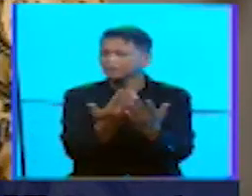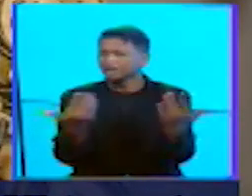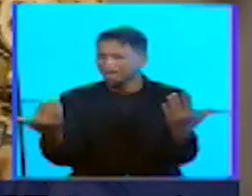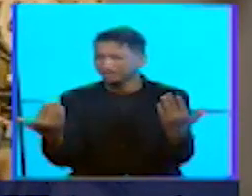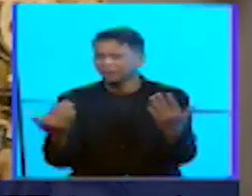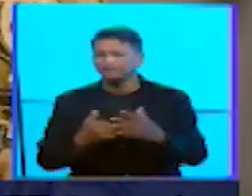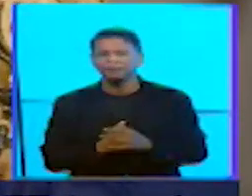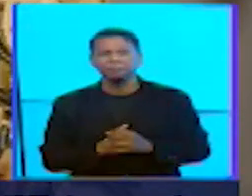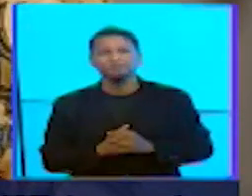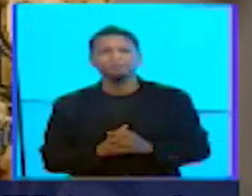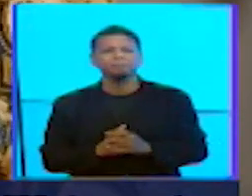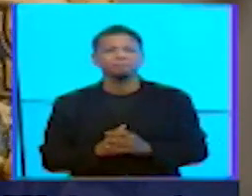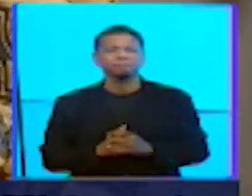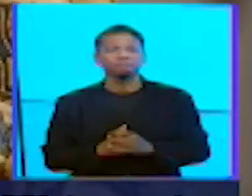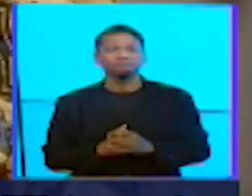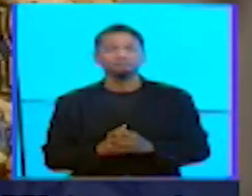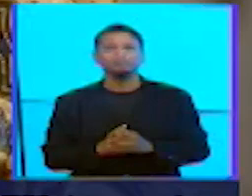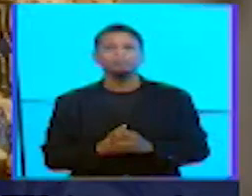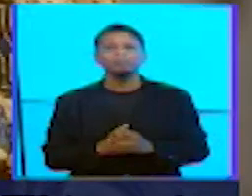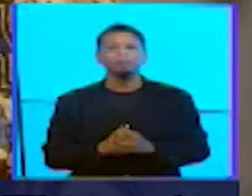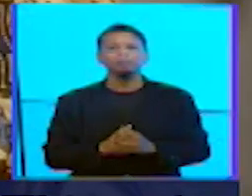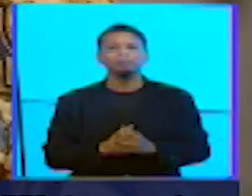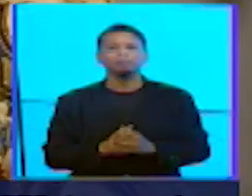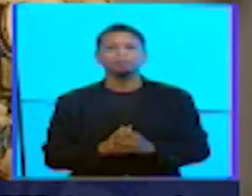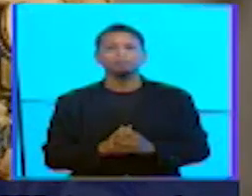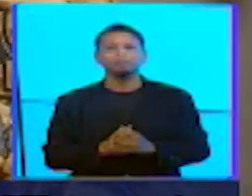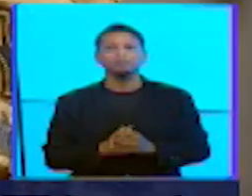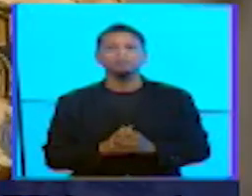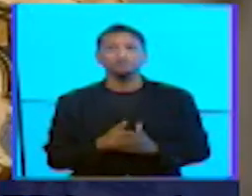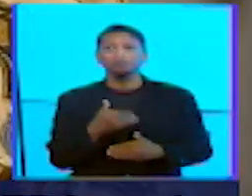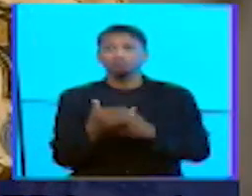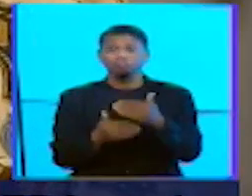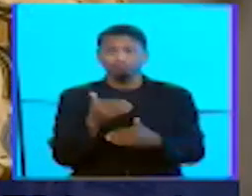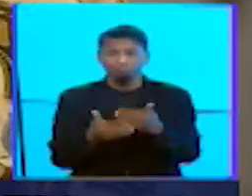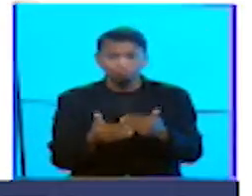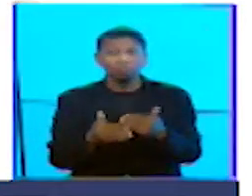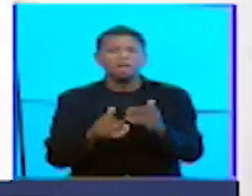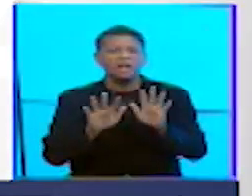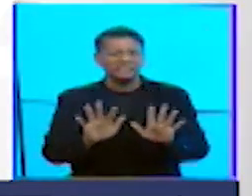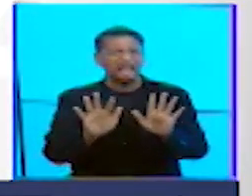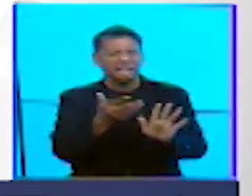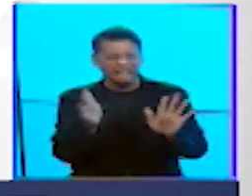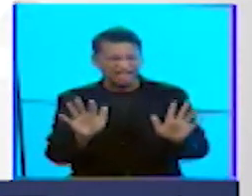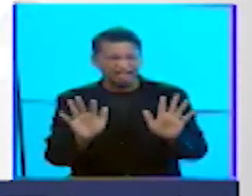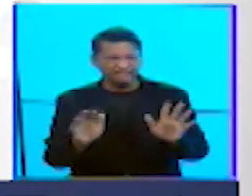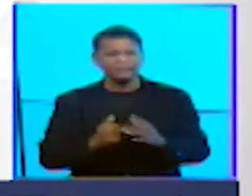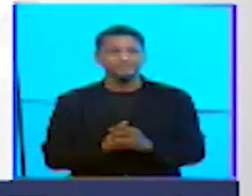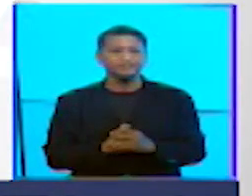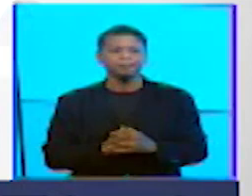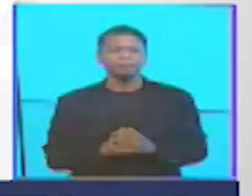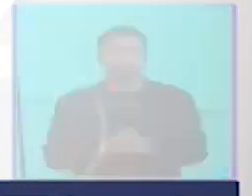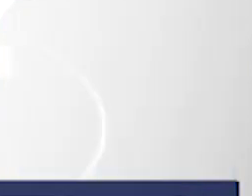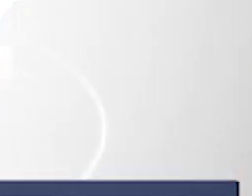dilakukan secara bertahap dengan pelaksanaan yang ekstra hati-hati sebagai berikut.